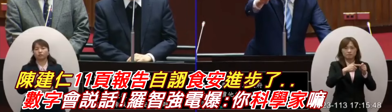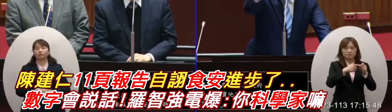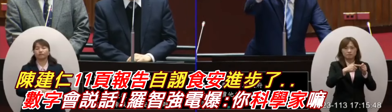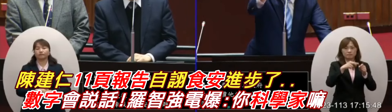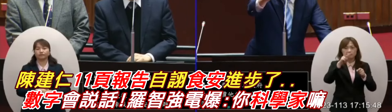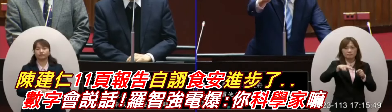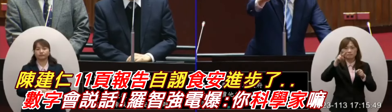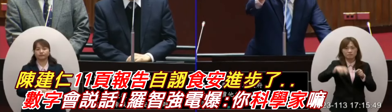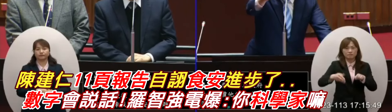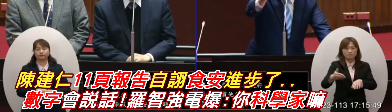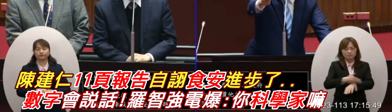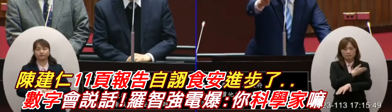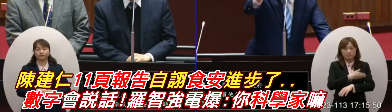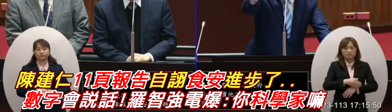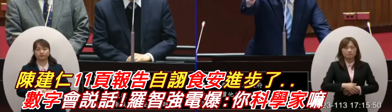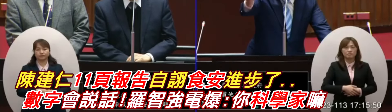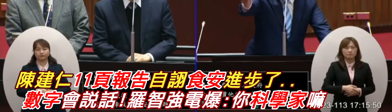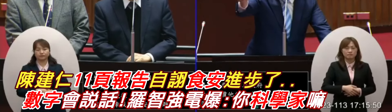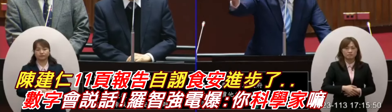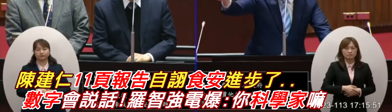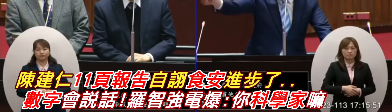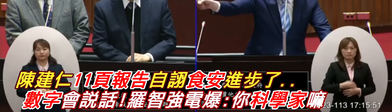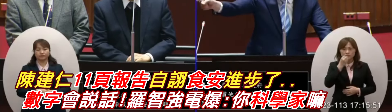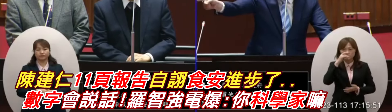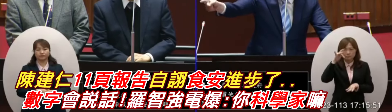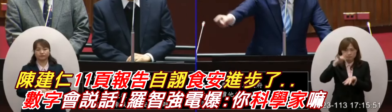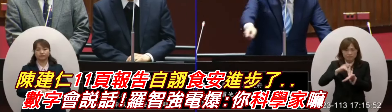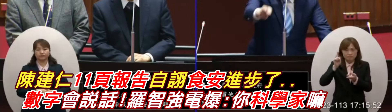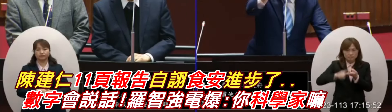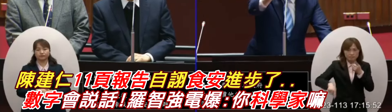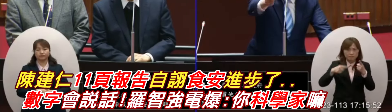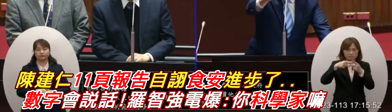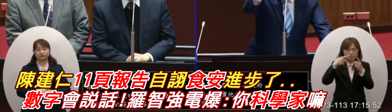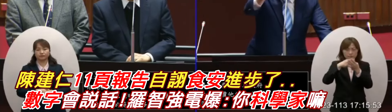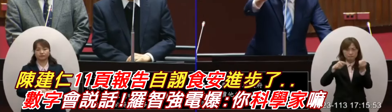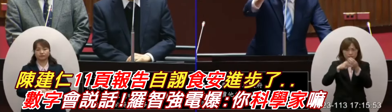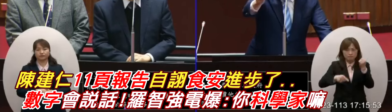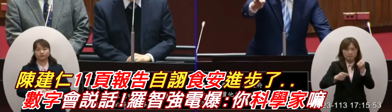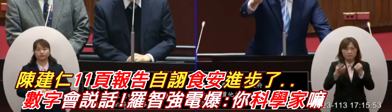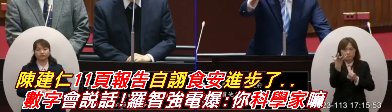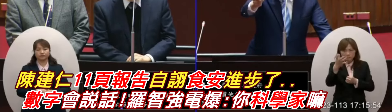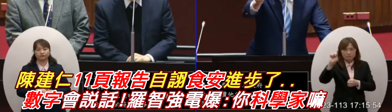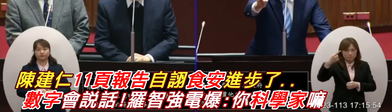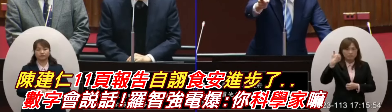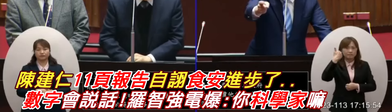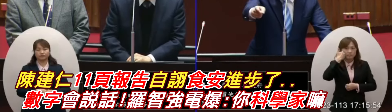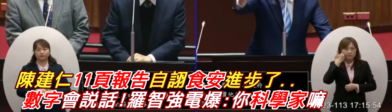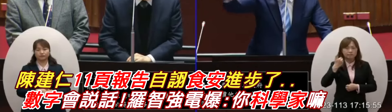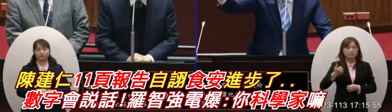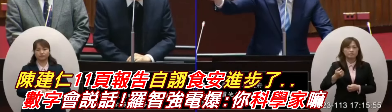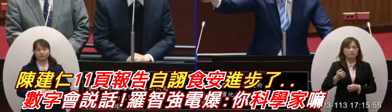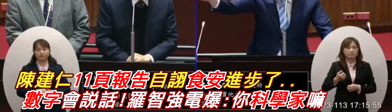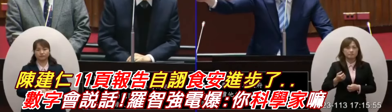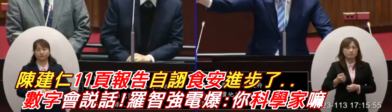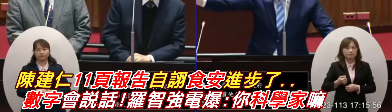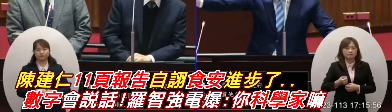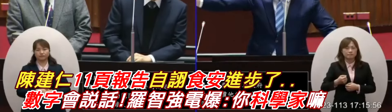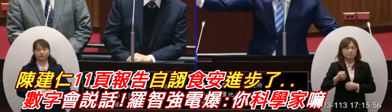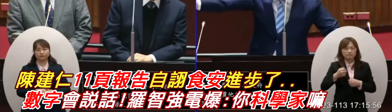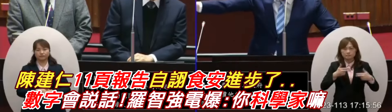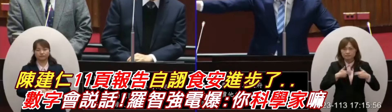2019年是2000年以后，食品中毒人数最多是民进党执政，马政府平均每年食品中毒人数比蔡英文